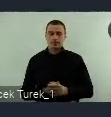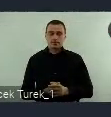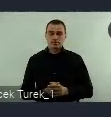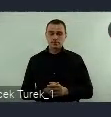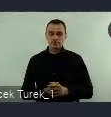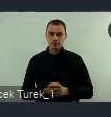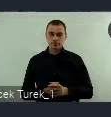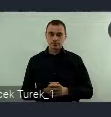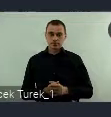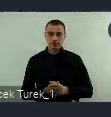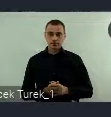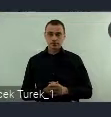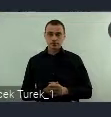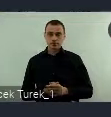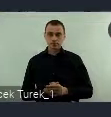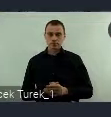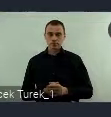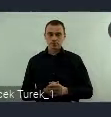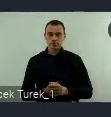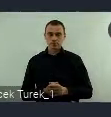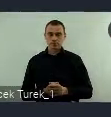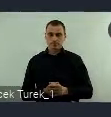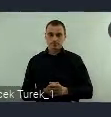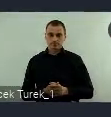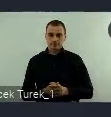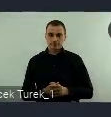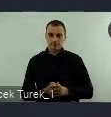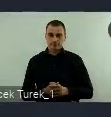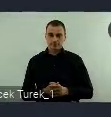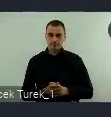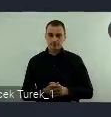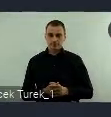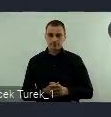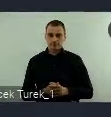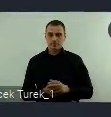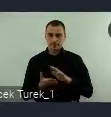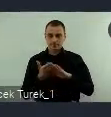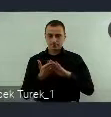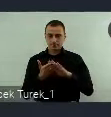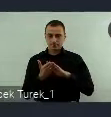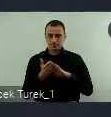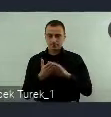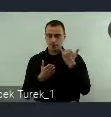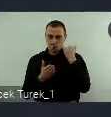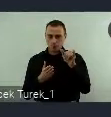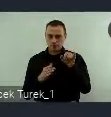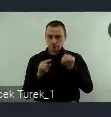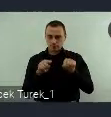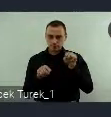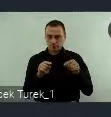tutaj nie to przepraszam tylko to jeszcze raz przepraszam coś kliknę sensu